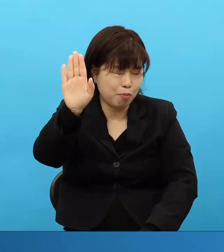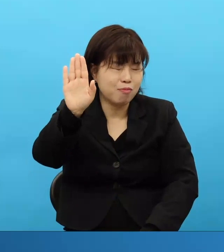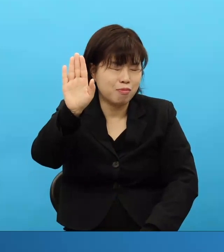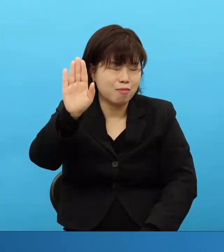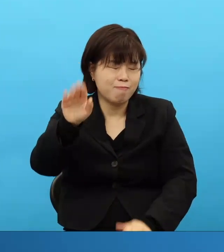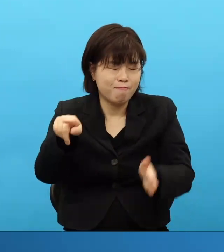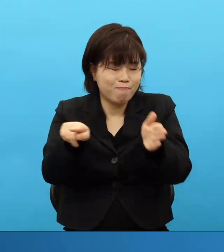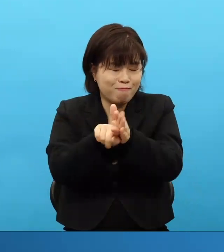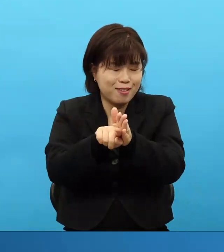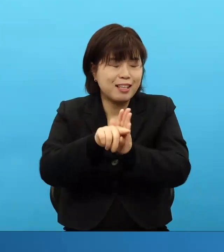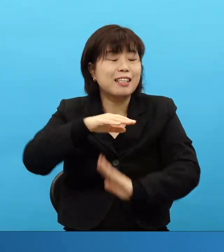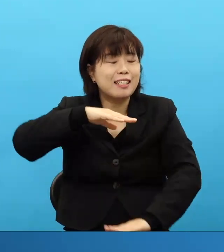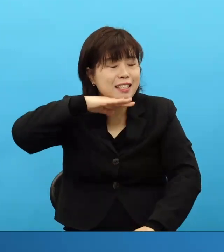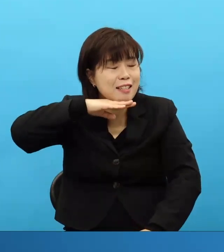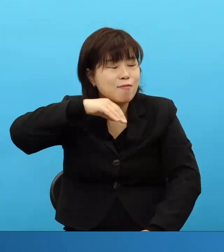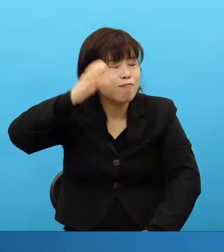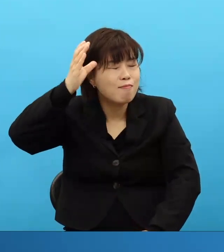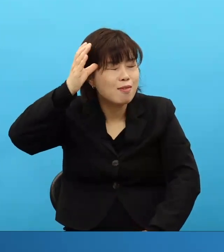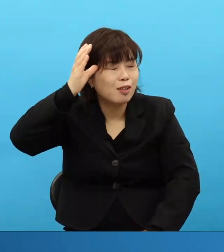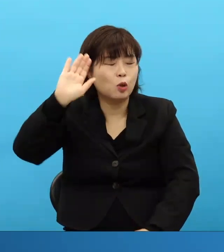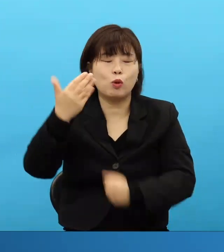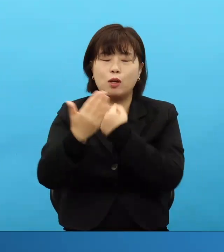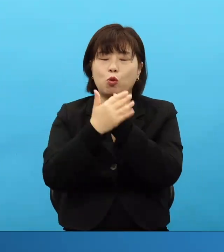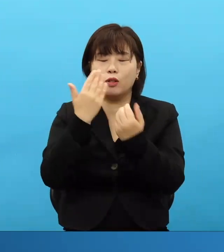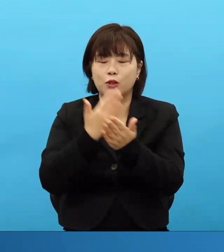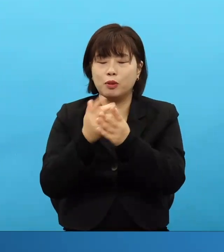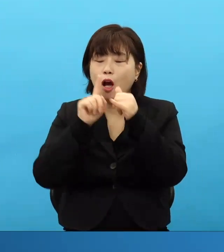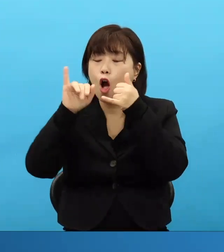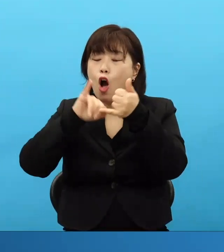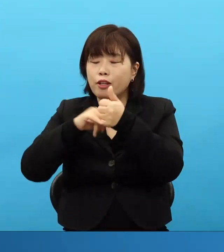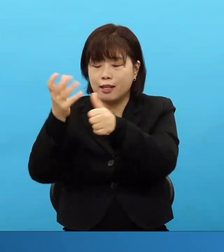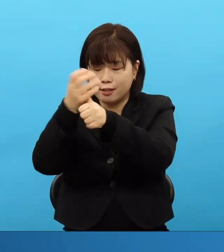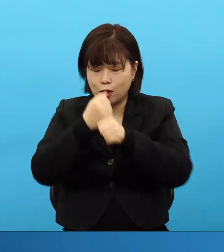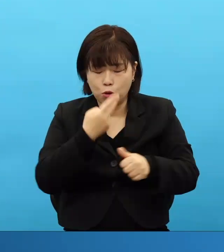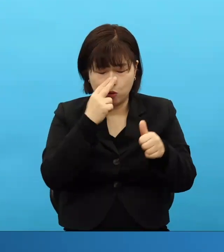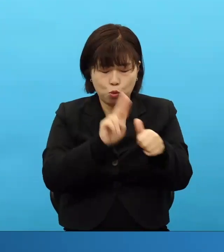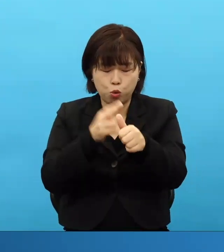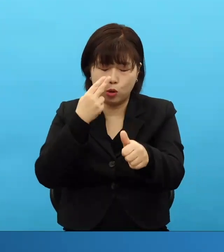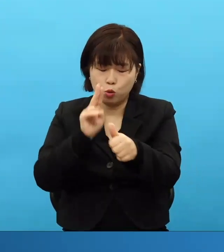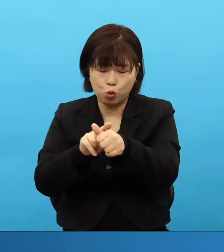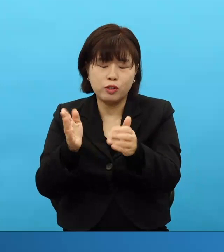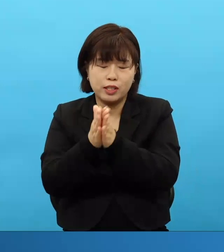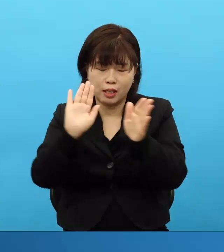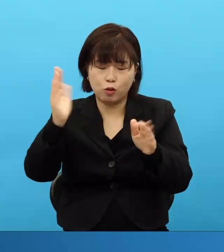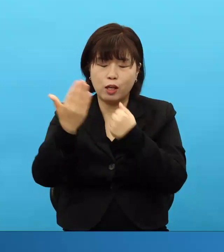hold to the covenant and 언약 wait. 잡고 도전하는 렘넌트 Let us be 되게 the remnants that hold to 하옵소서. the covenant and challenge. 예수